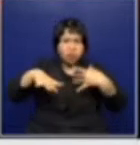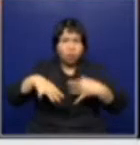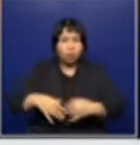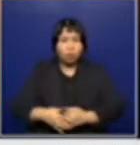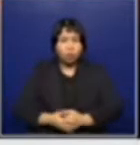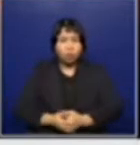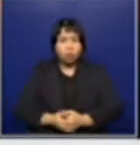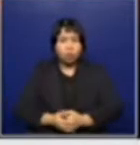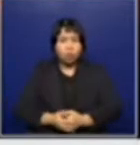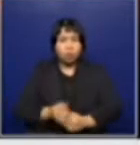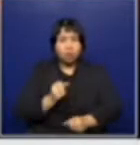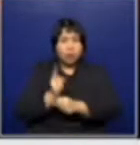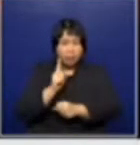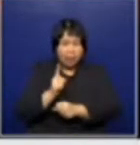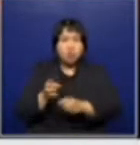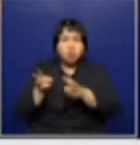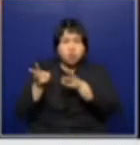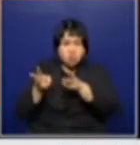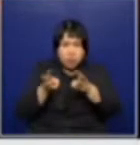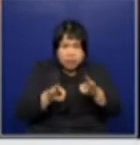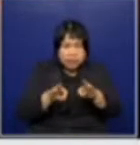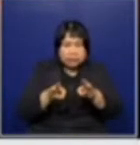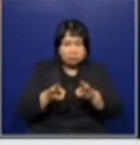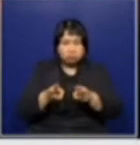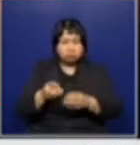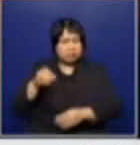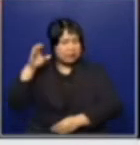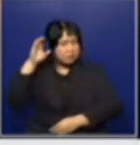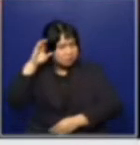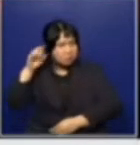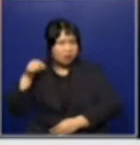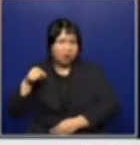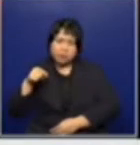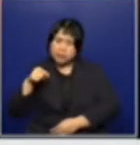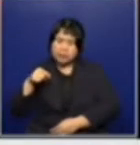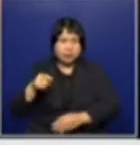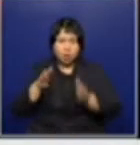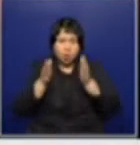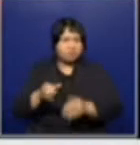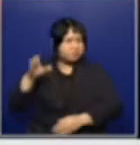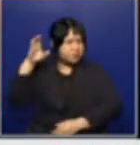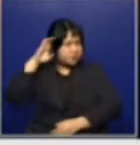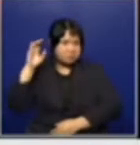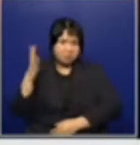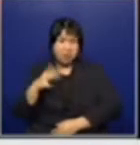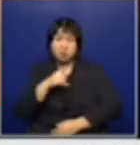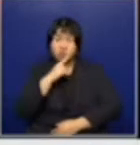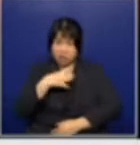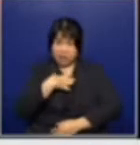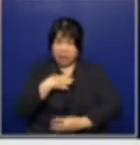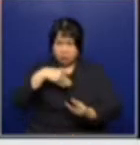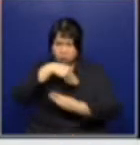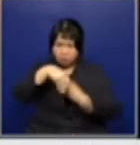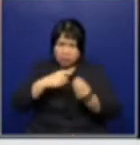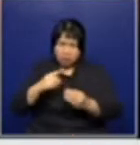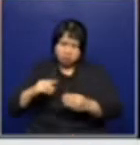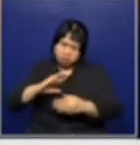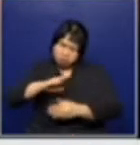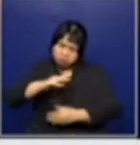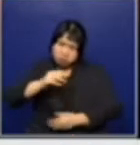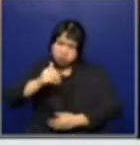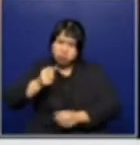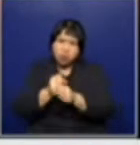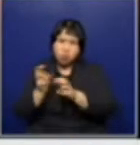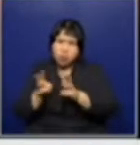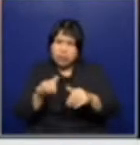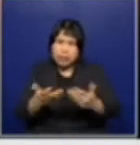มันทำให้กระบวนการวิธีการความเชื่อมั่นต่างๆหดหายไปหมดถ้าท่านจะฟื้นฟูเศรษฐกิจได้อย่างไรแต่เป็น